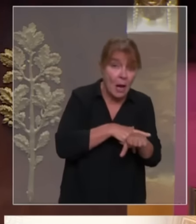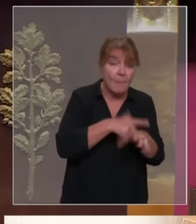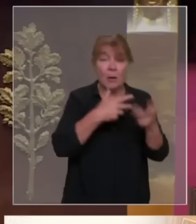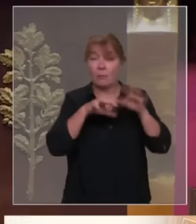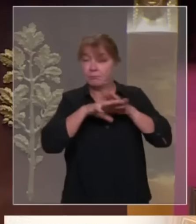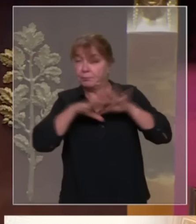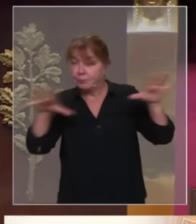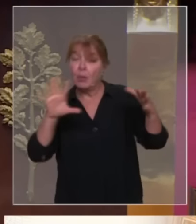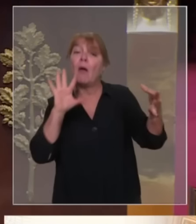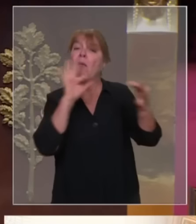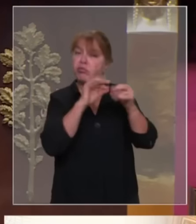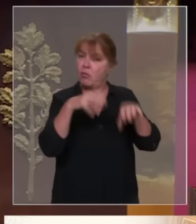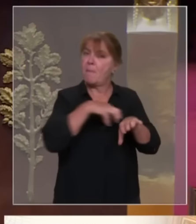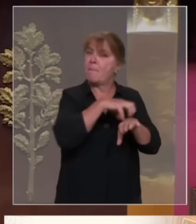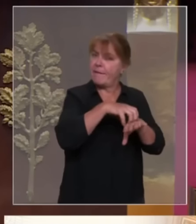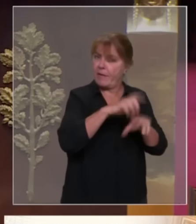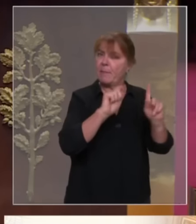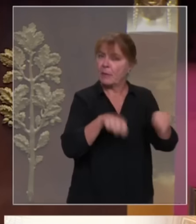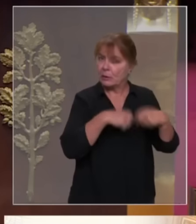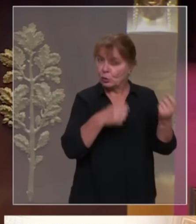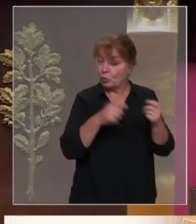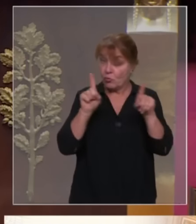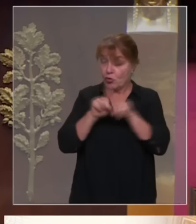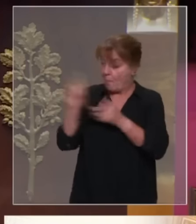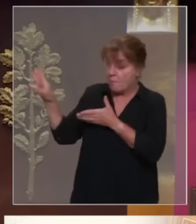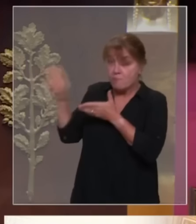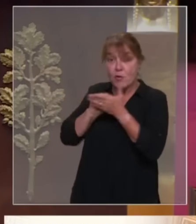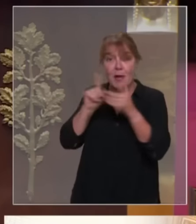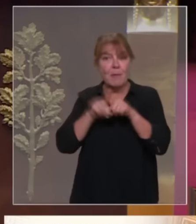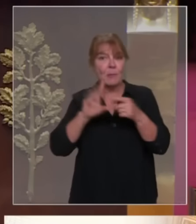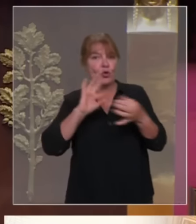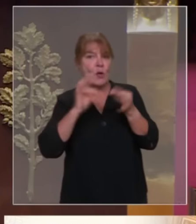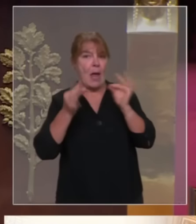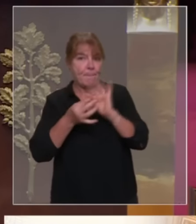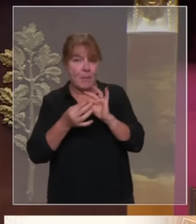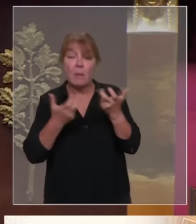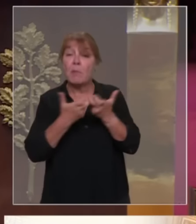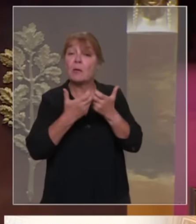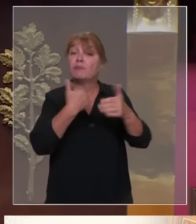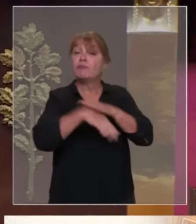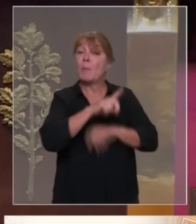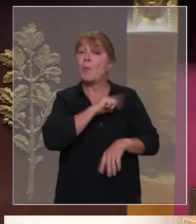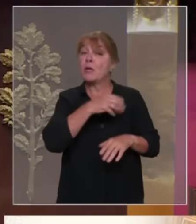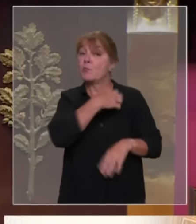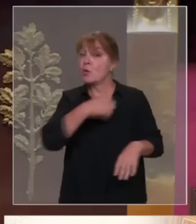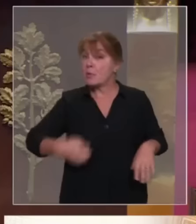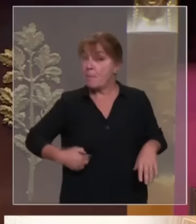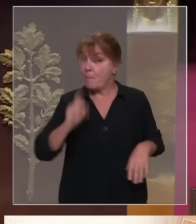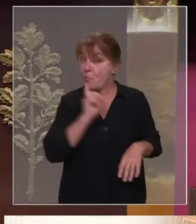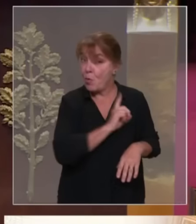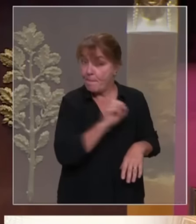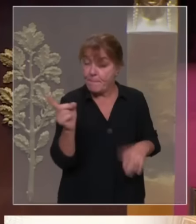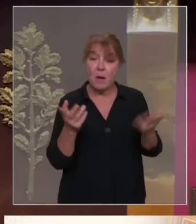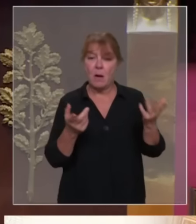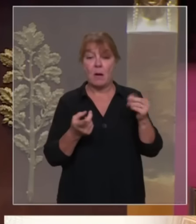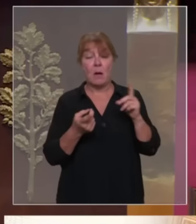en liaison avec les autres acteurs locaux de la sécurité, à commencer par les polices municipales. Les